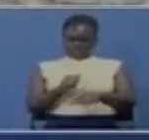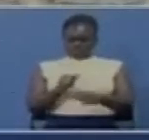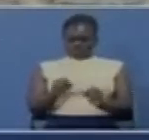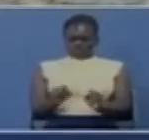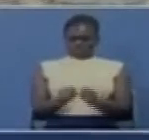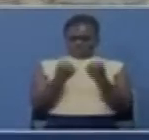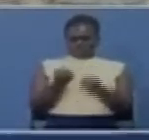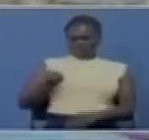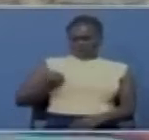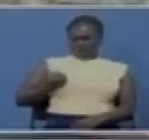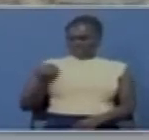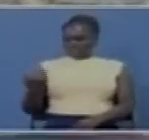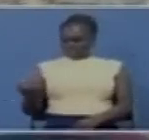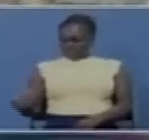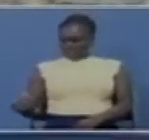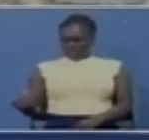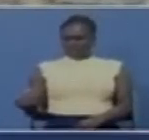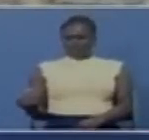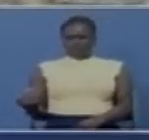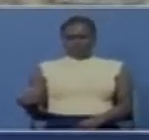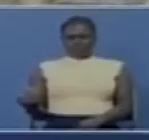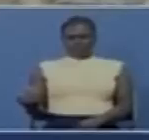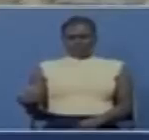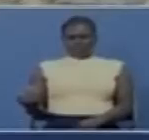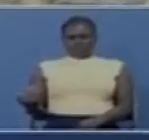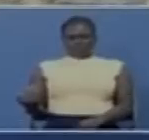wasichana kutokana na